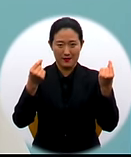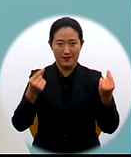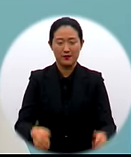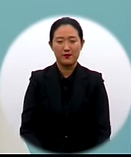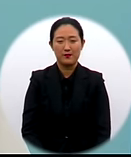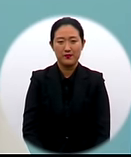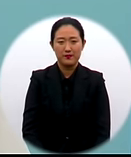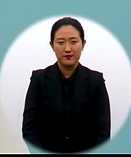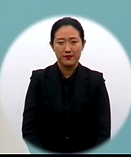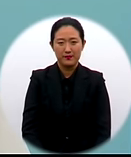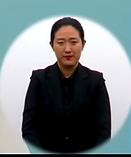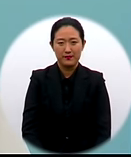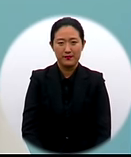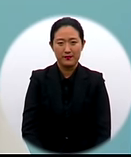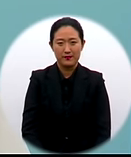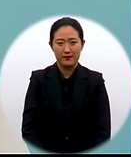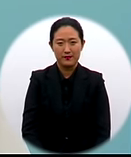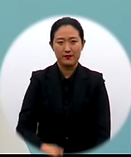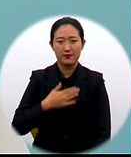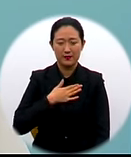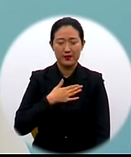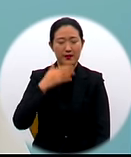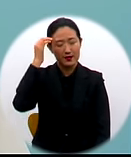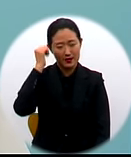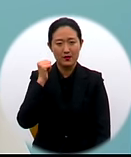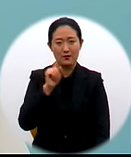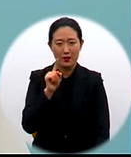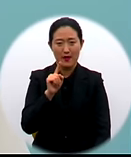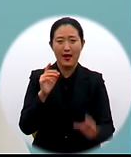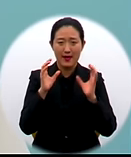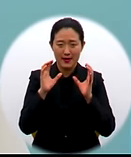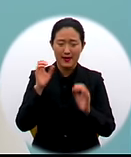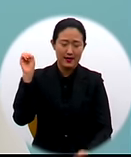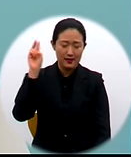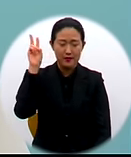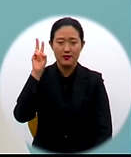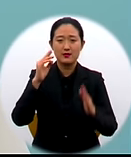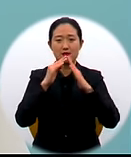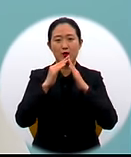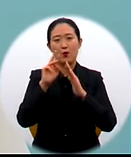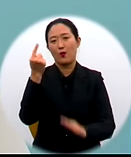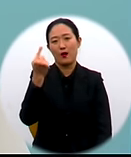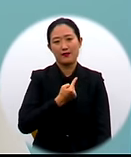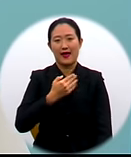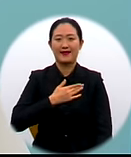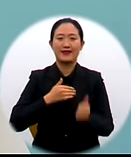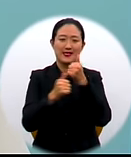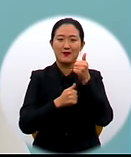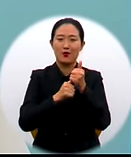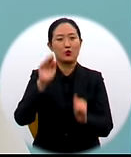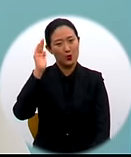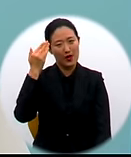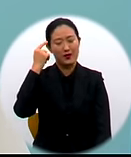동급 포지션이에요. 그래서 우리가 좀 기억해야 되는 것 중에 하나가 아이가 갑자기 집에 와서 엄마, 나는